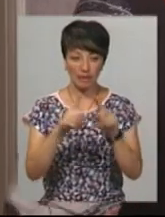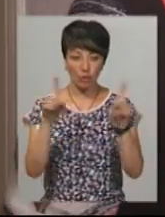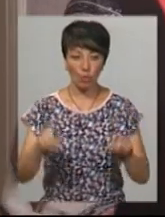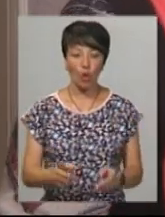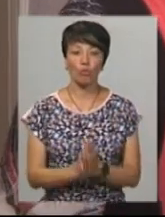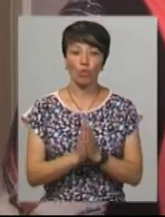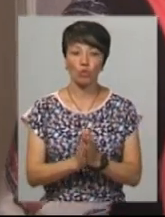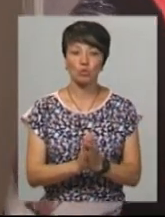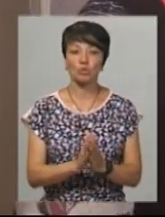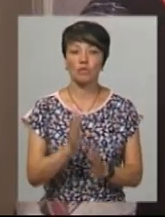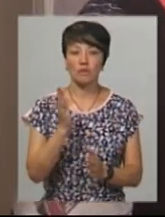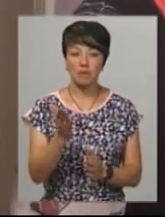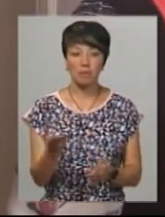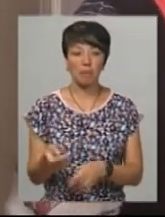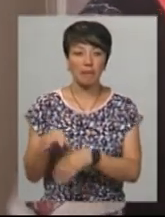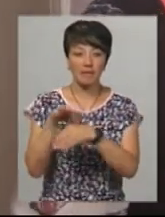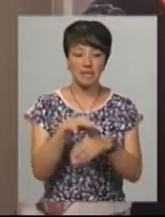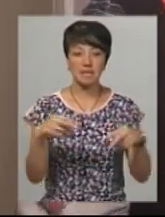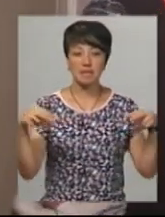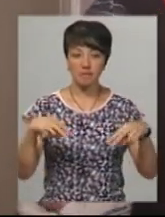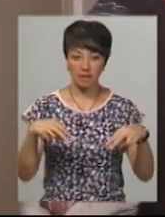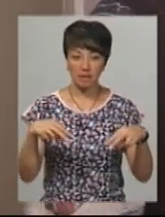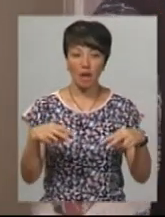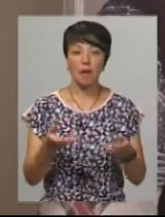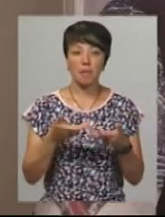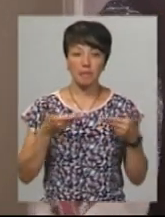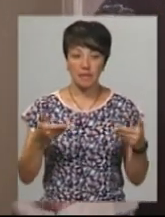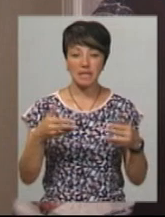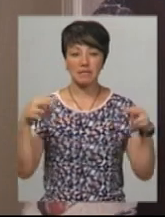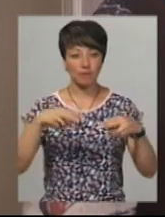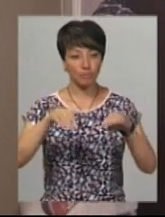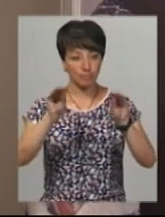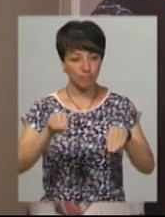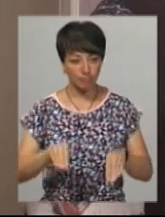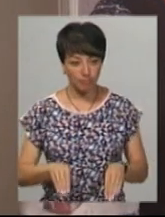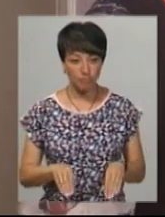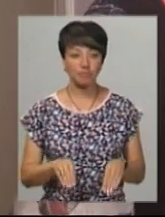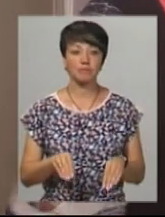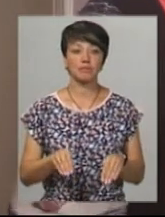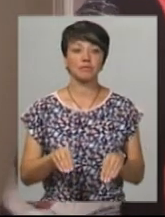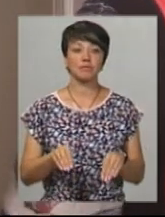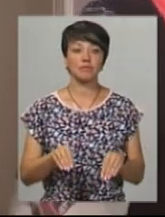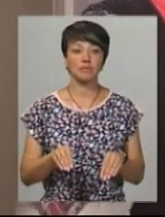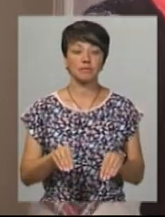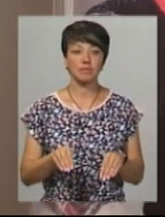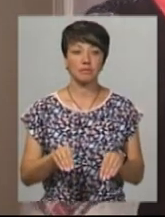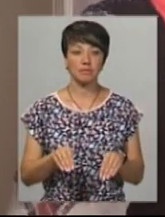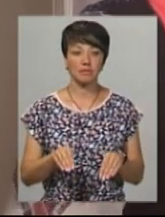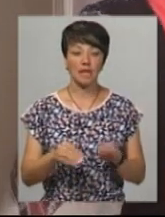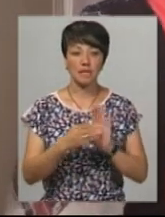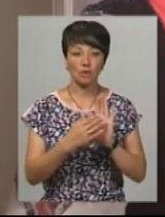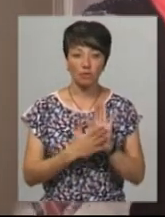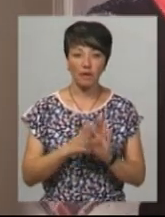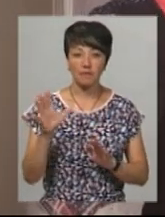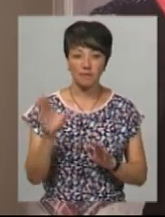прошу вас, приведіть свідків. Привели вони свідків. Ми взяли свідчення, проплатили свідки за свідчення, зареєстрували